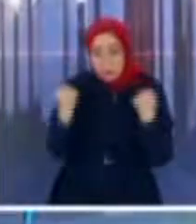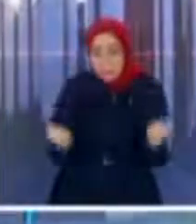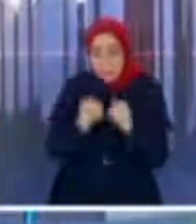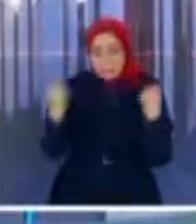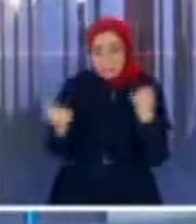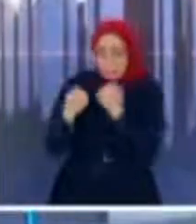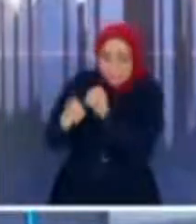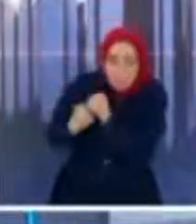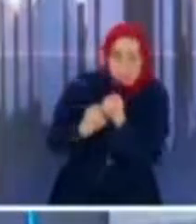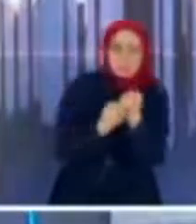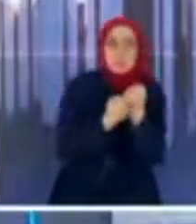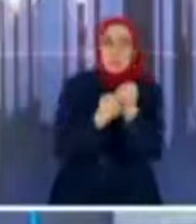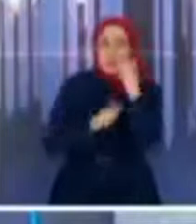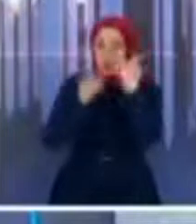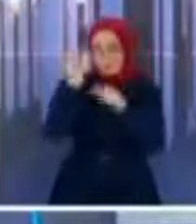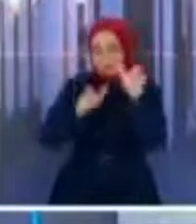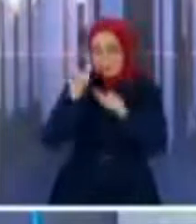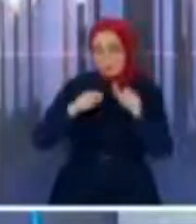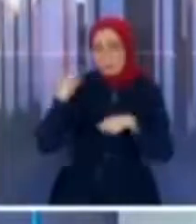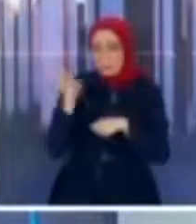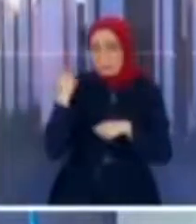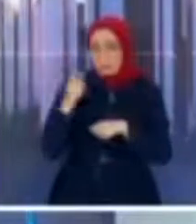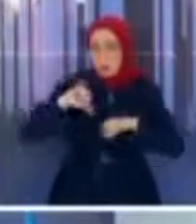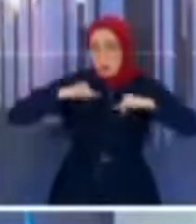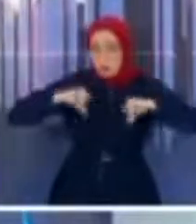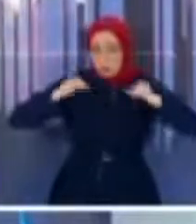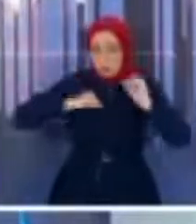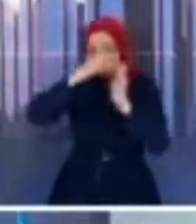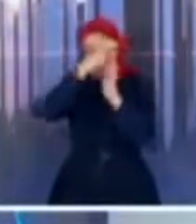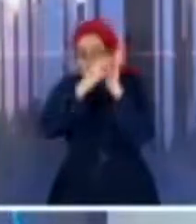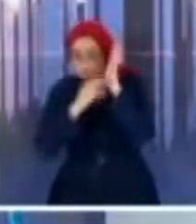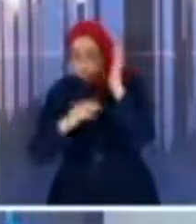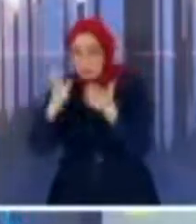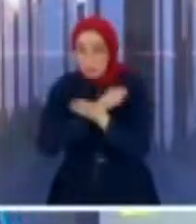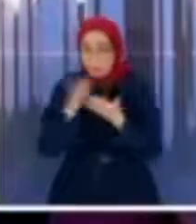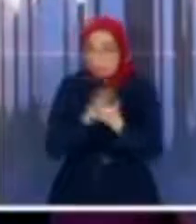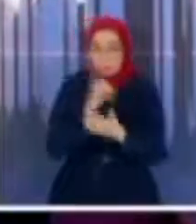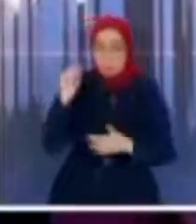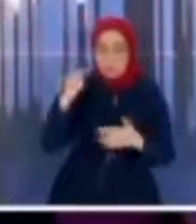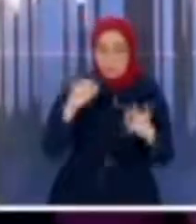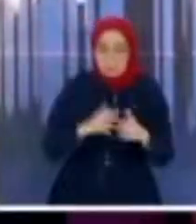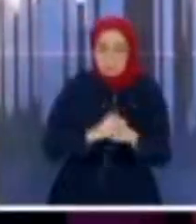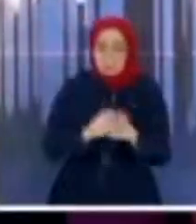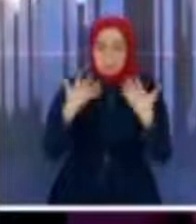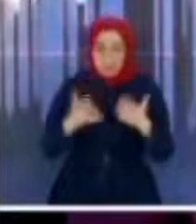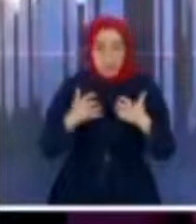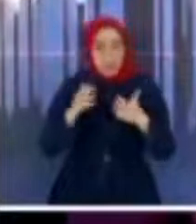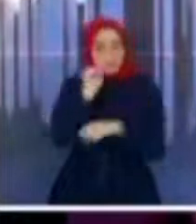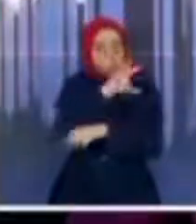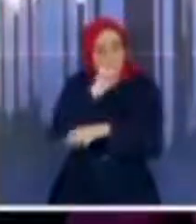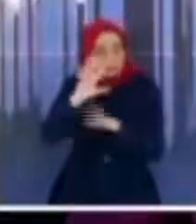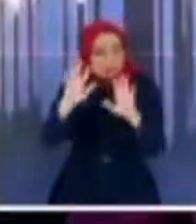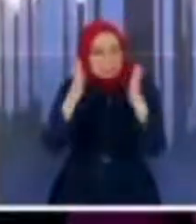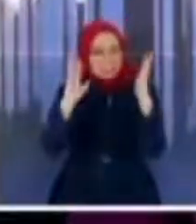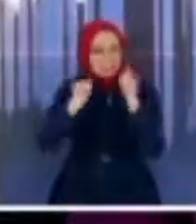ورقة سياسات عامة كتبوها مجموعة من شباب باجة لإحياء يعني وتنشيط السياحة الإيكولوجية في المنطقة.